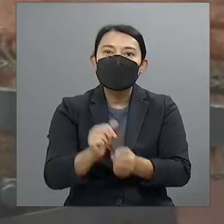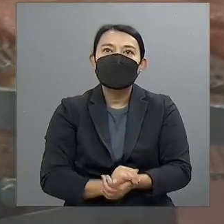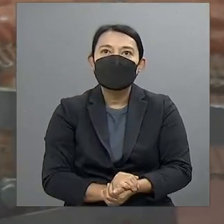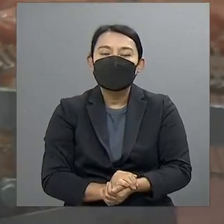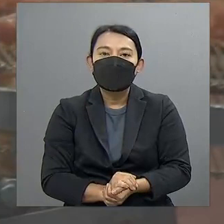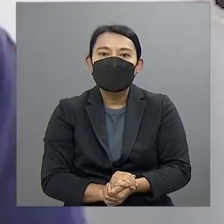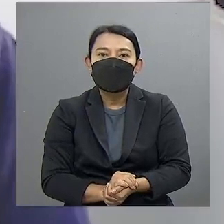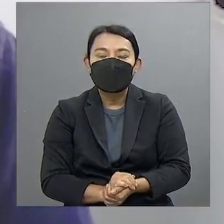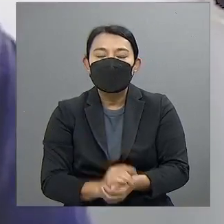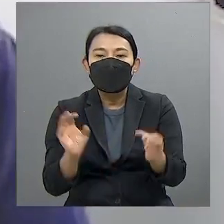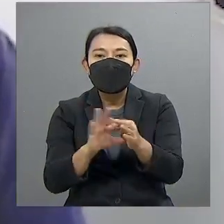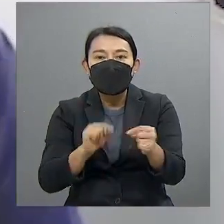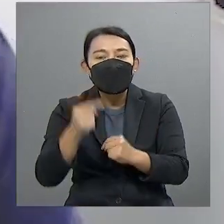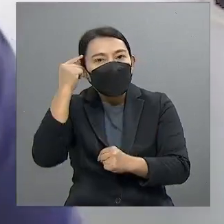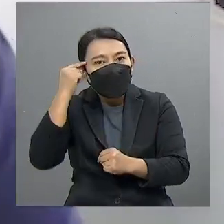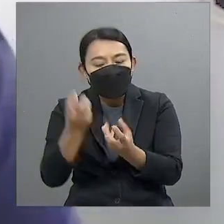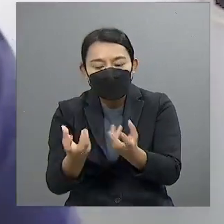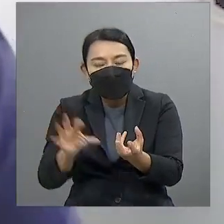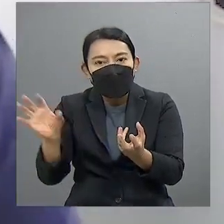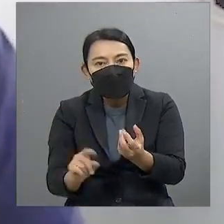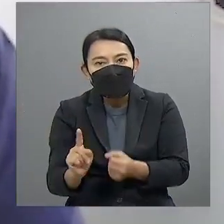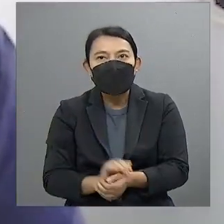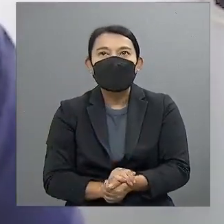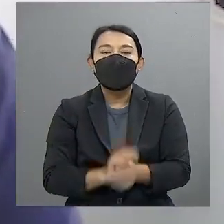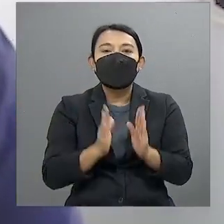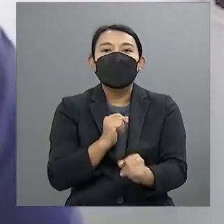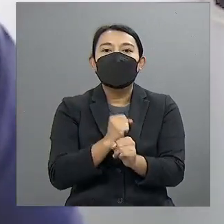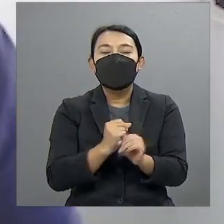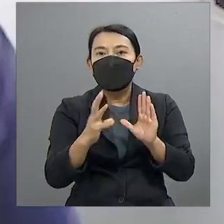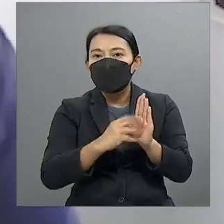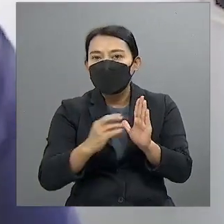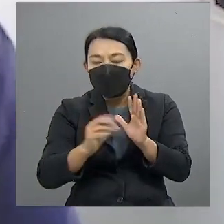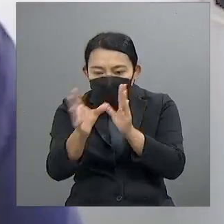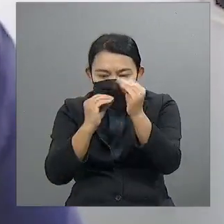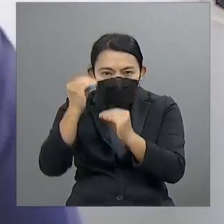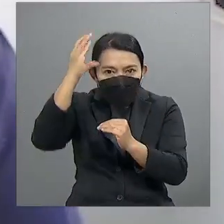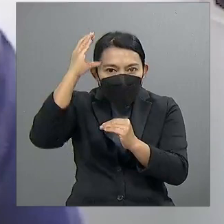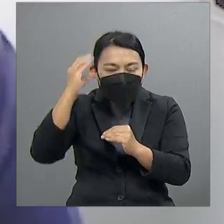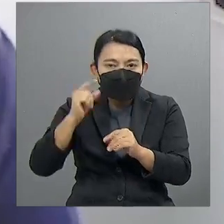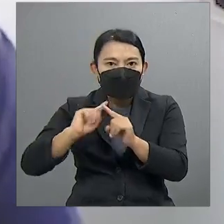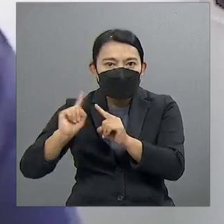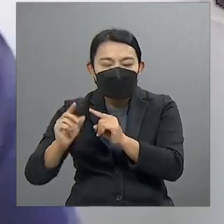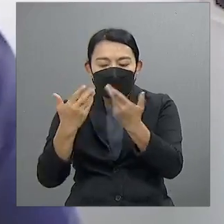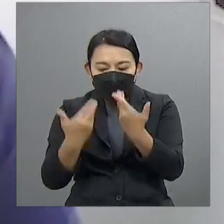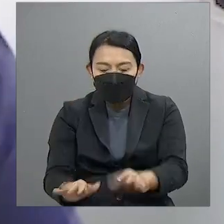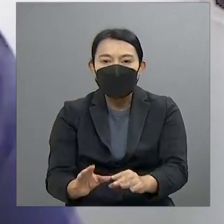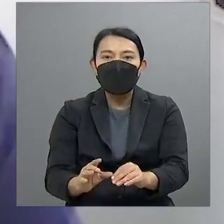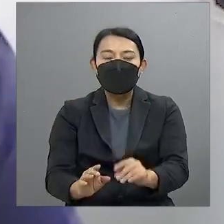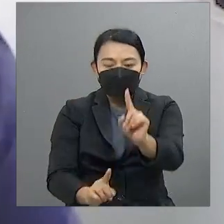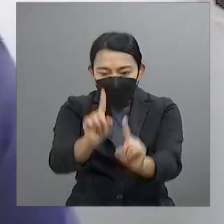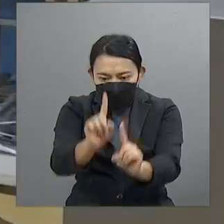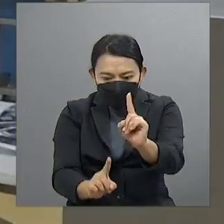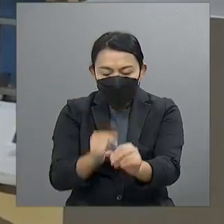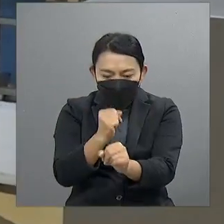ที่มานะครับรวมถึงมีการฝึกอบรมพนักงานนะครับมีการประเมินพนักงานนะครับว่าสามารถที่จะทำงานได้จริงไหมปฏิบัติงานได้จริงไหมนะ